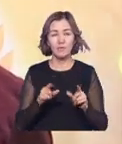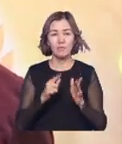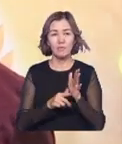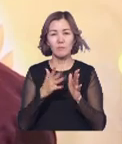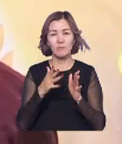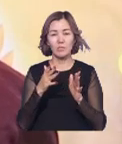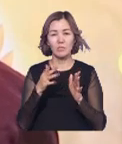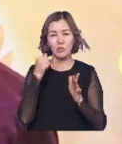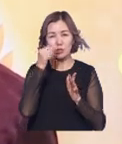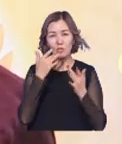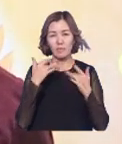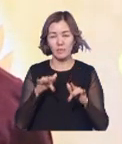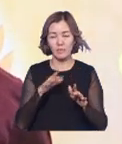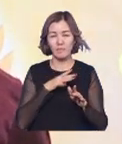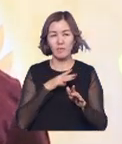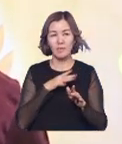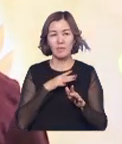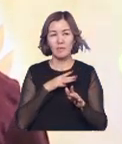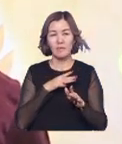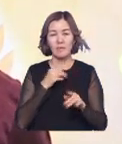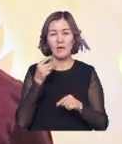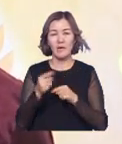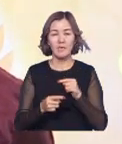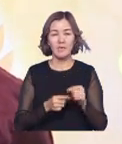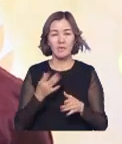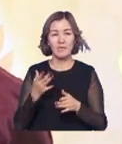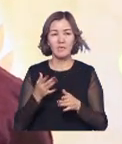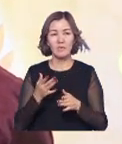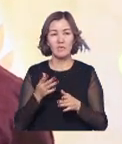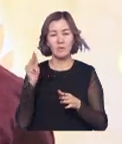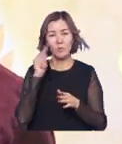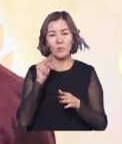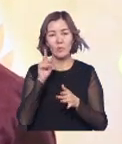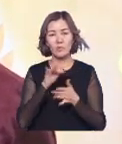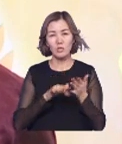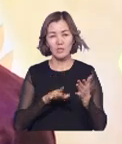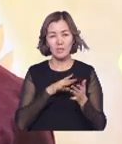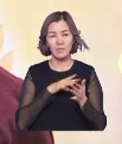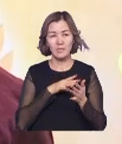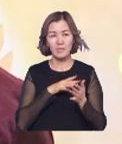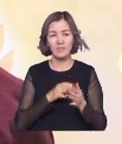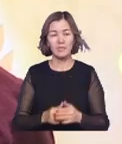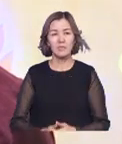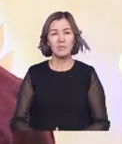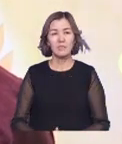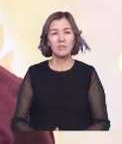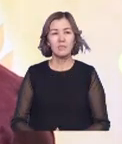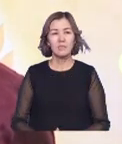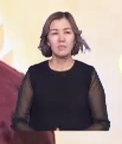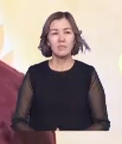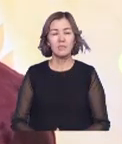жыл бітіріп, жаңағы ары қарай оқуын оқып, жаңағы қызметте